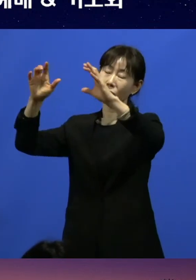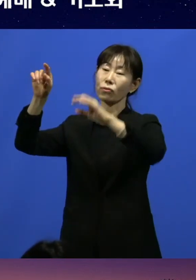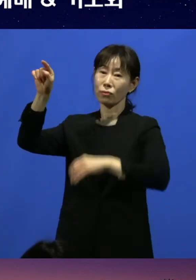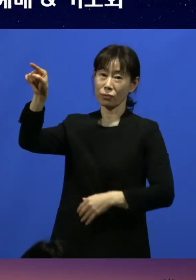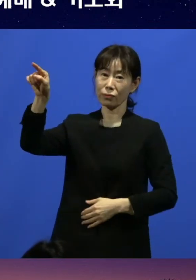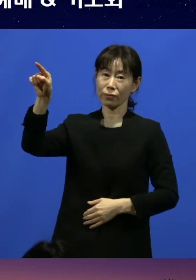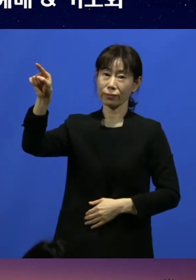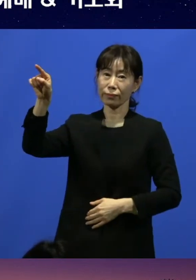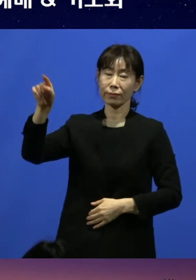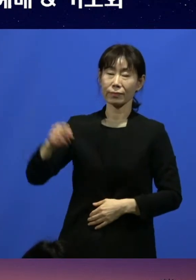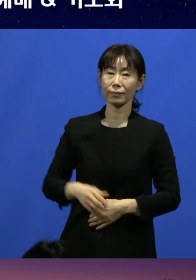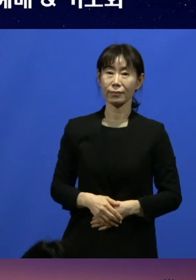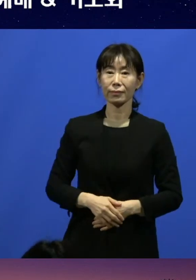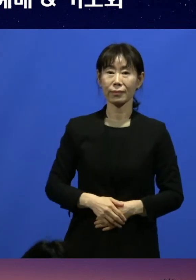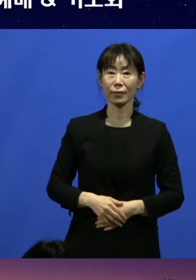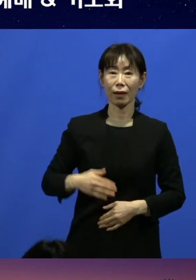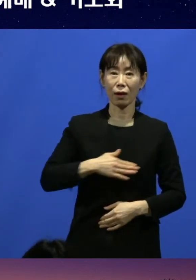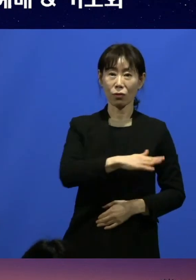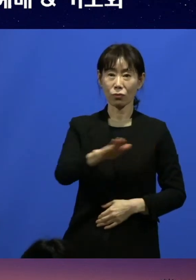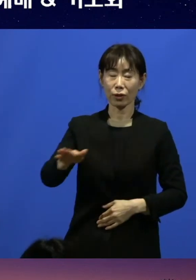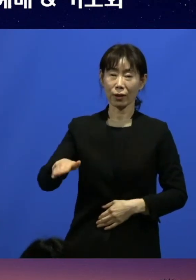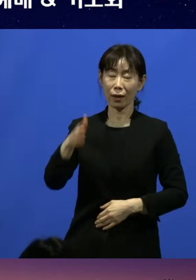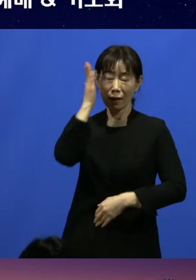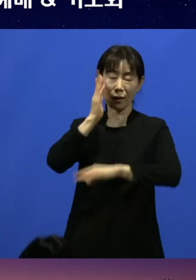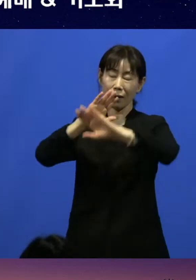오늘 우리가 그것을 놓쳐버리고